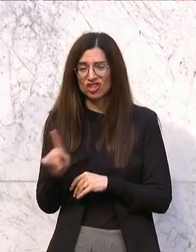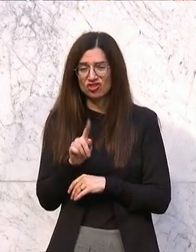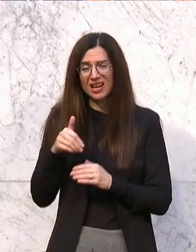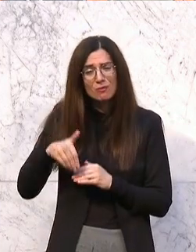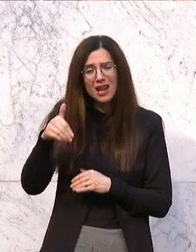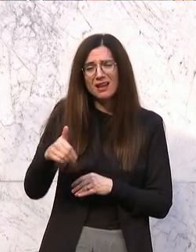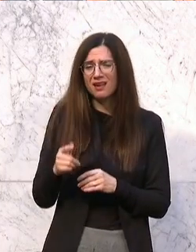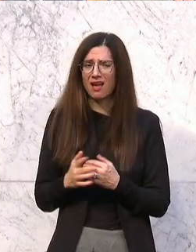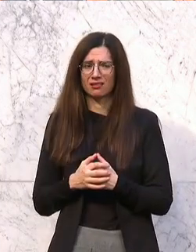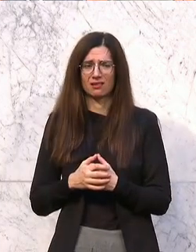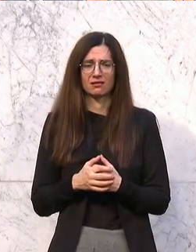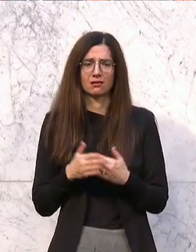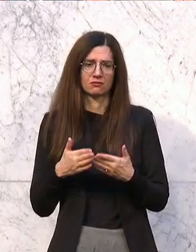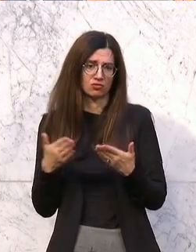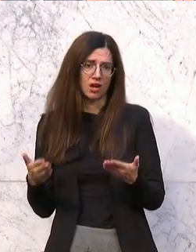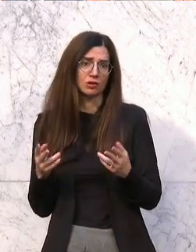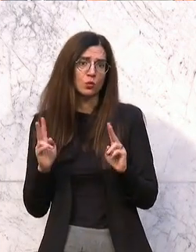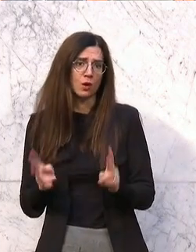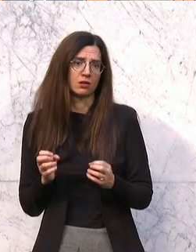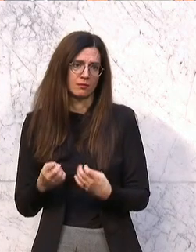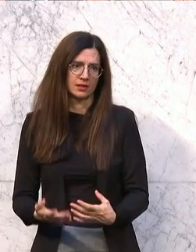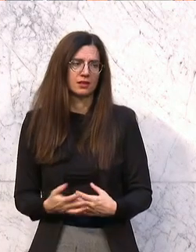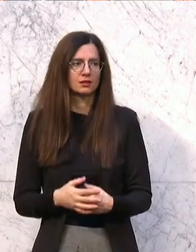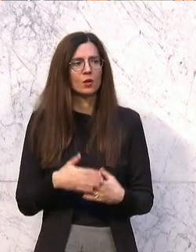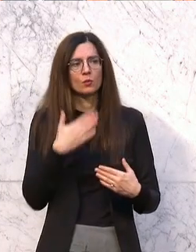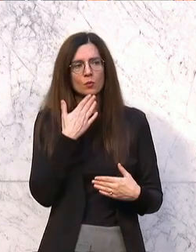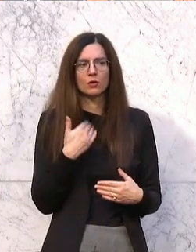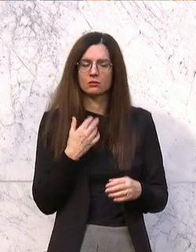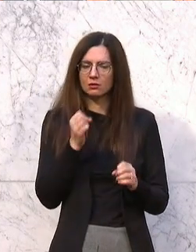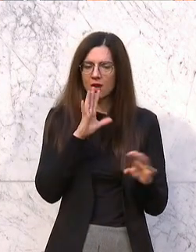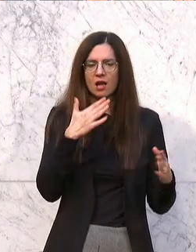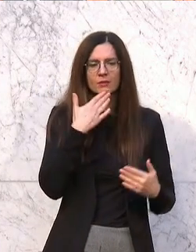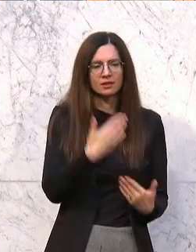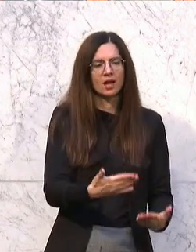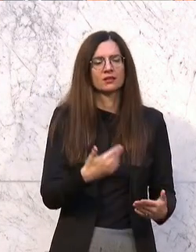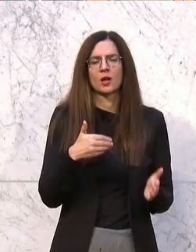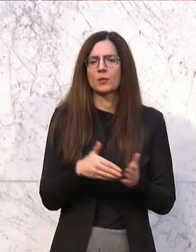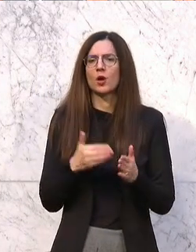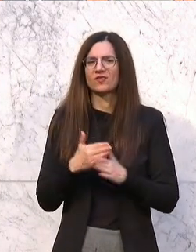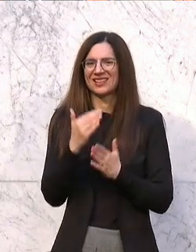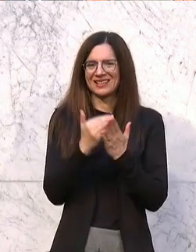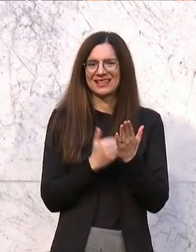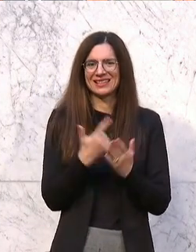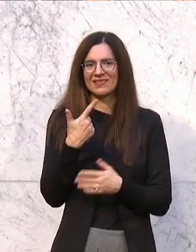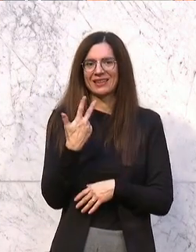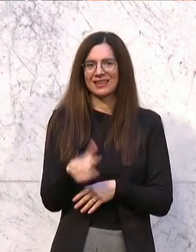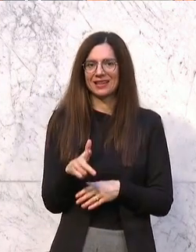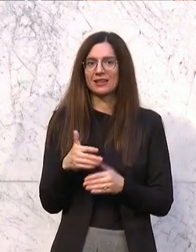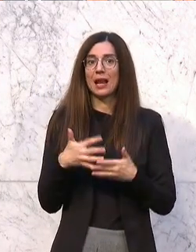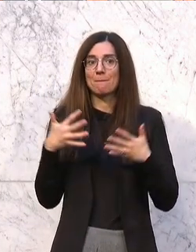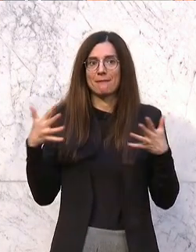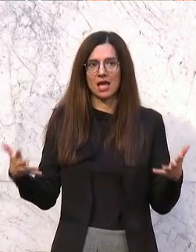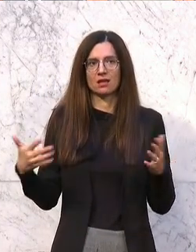hineingeht. Und ich möchte mich auch wirklich ausdrücklich bedanken. Wir wissen, wir brauchen ja für dieses Gesetz auch eine